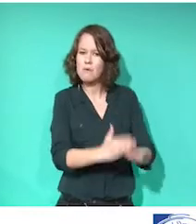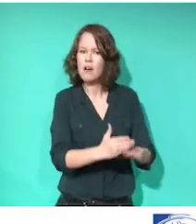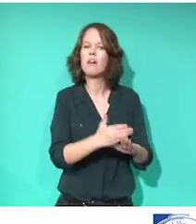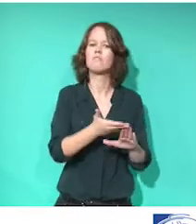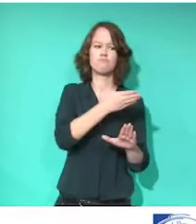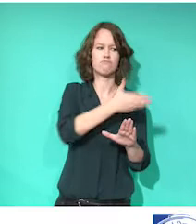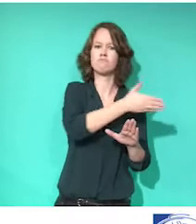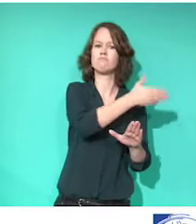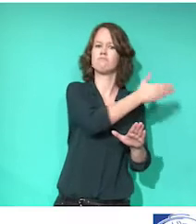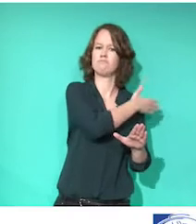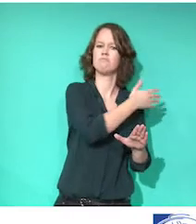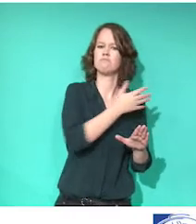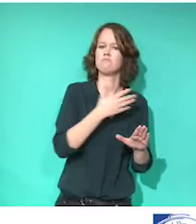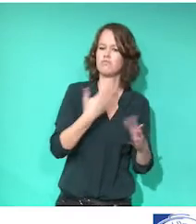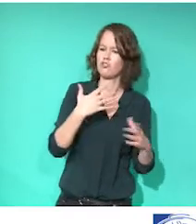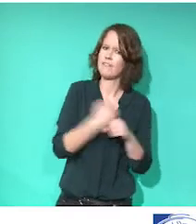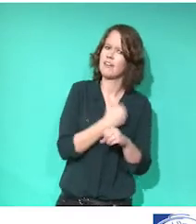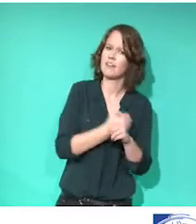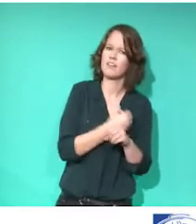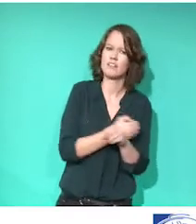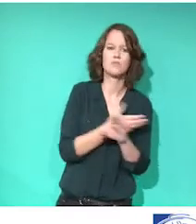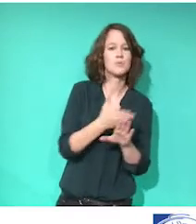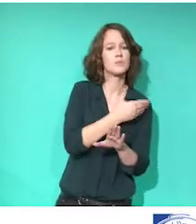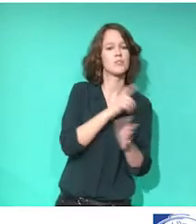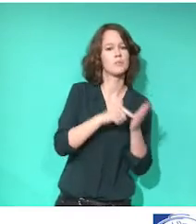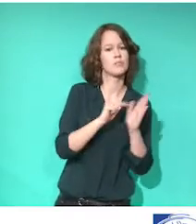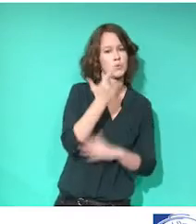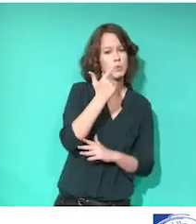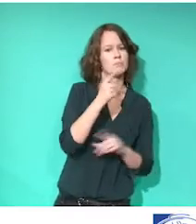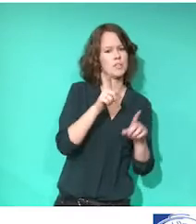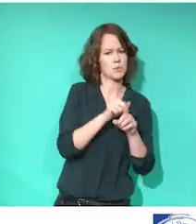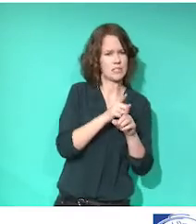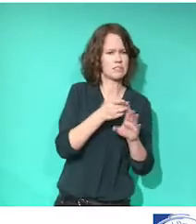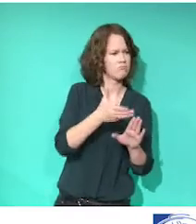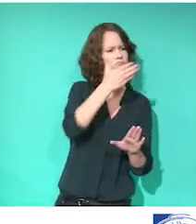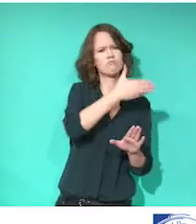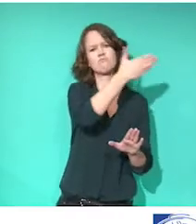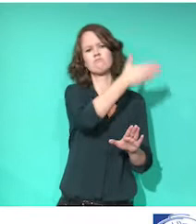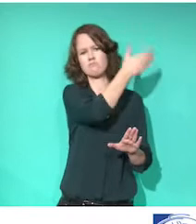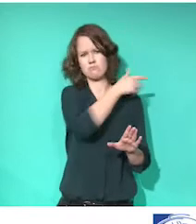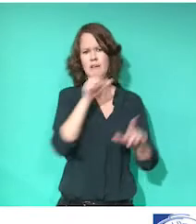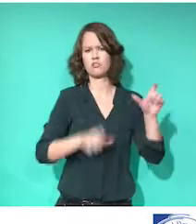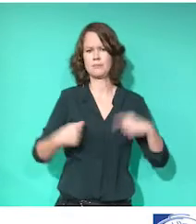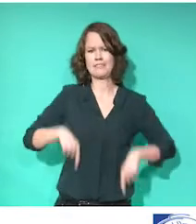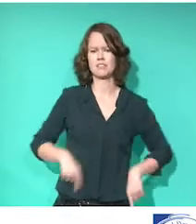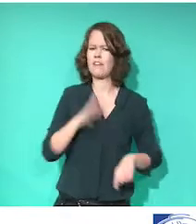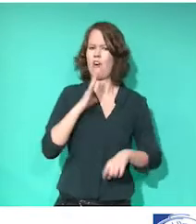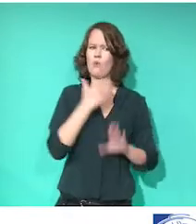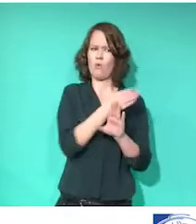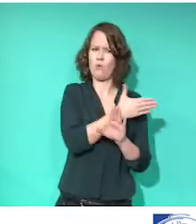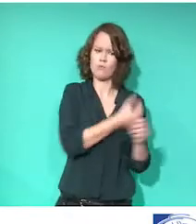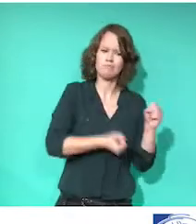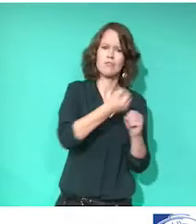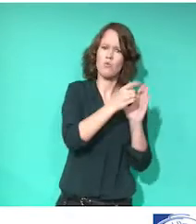d'ailleurs pas simplement celles depuis 2012, mais il y en avait eu d'autres par le passé qui déjà avaient travaillé, et j'avais